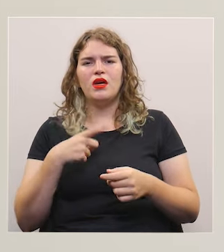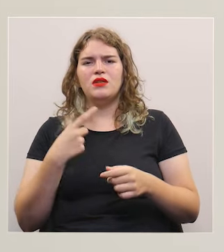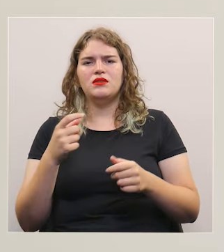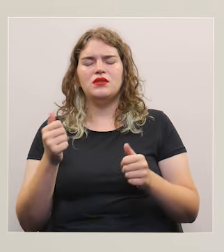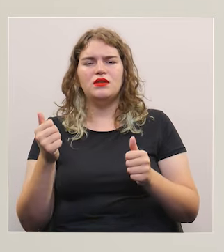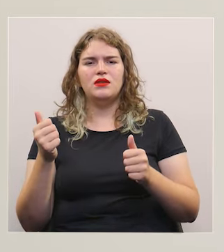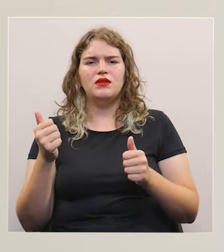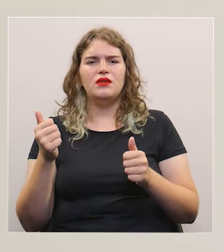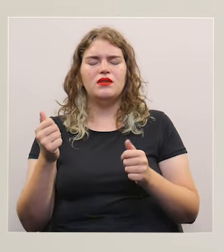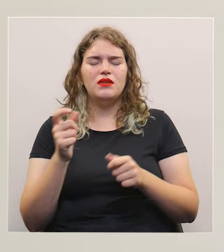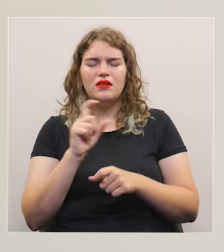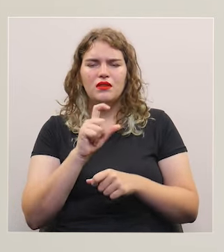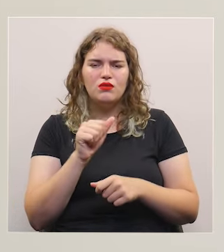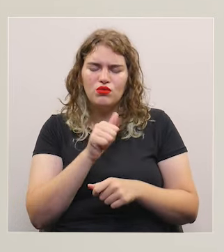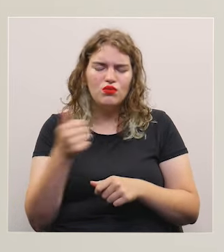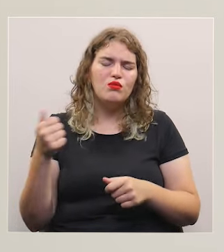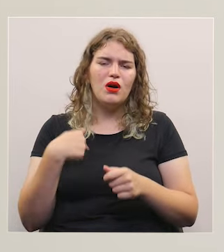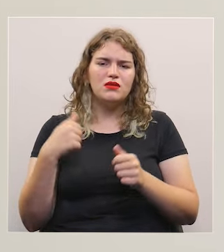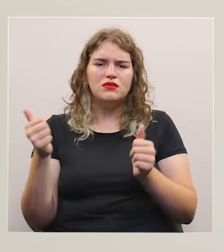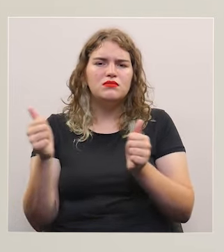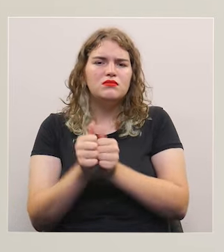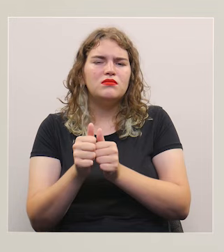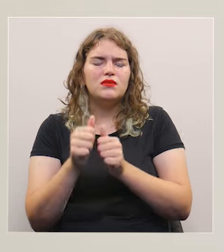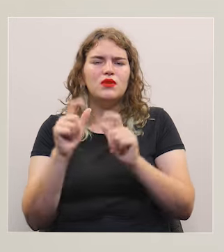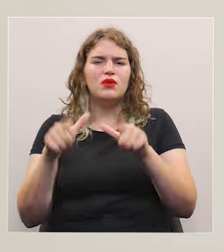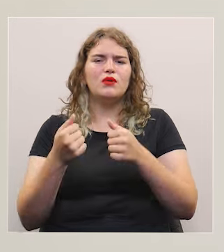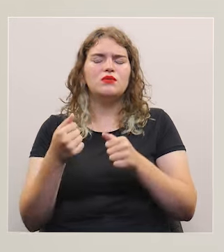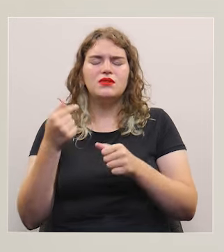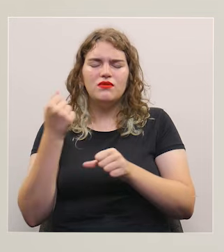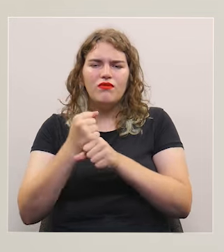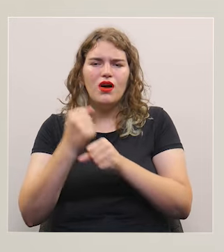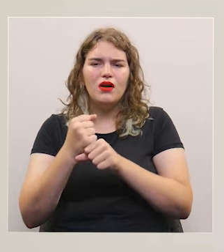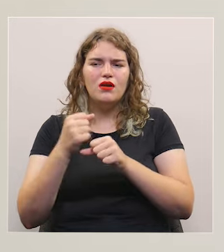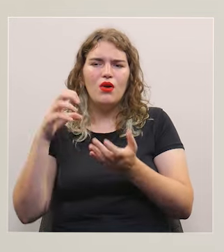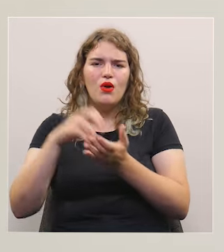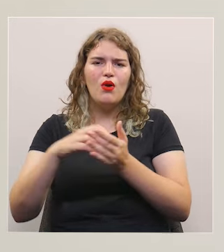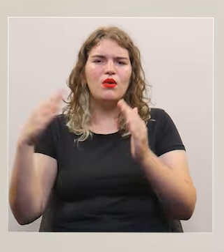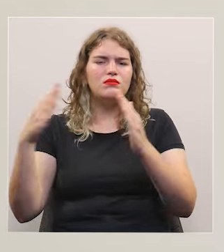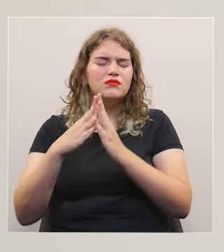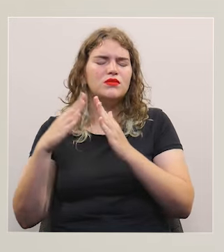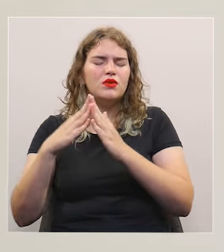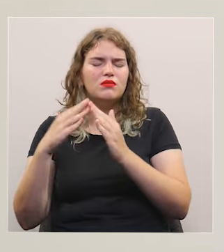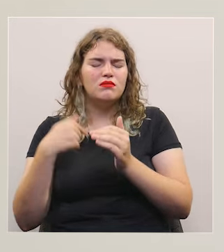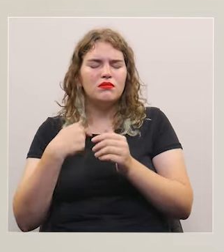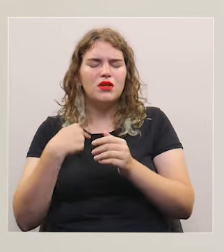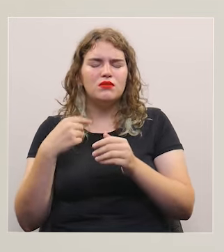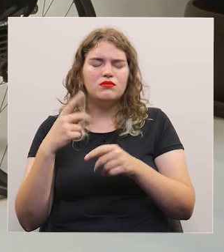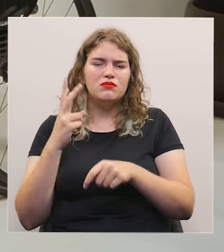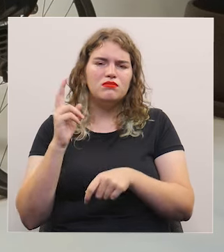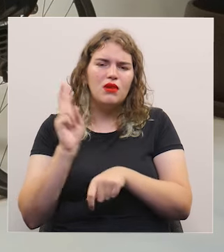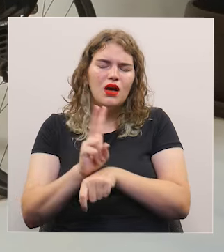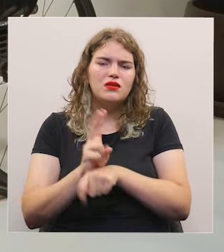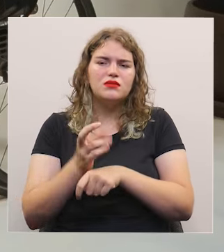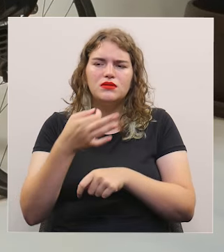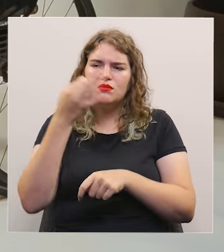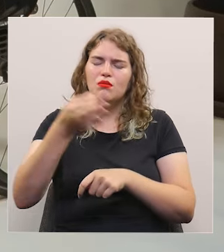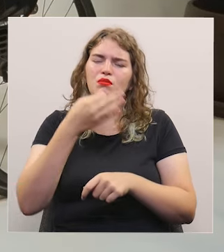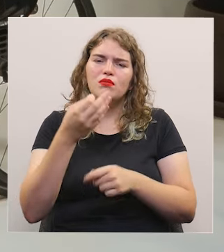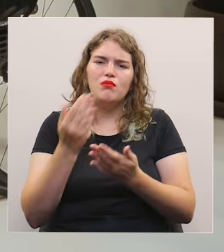este să mă apropii de Domnul, spune Biblia. Pe Domnul îl fac locul meu de adăpost ca să povestesc toate minunile, toate lucrările